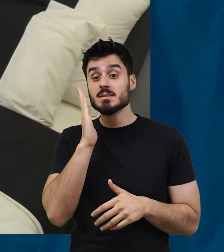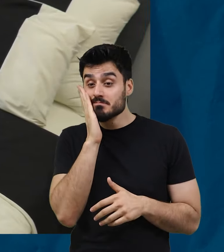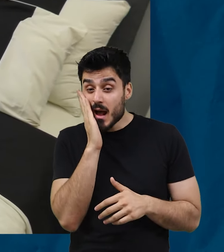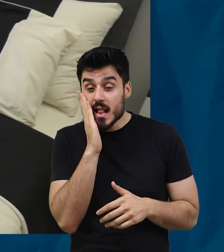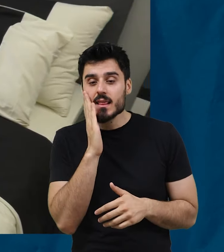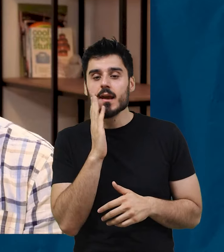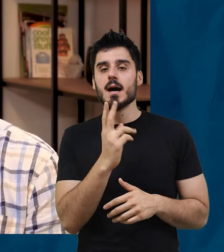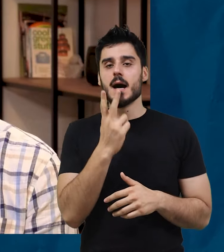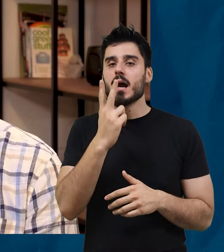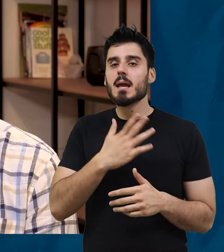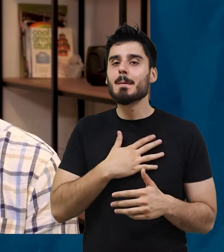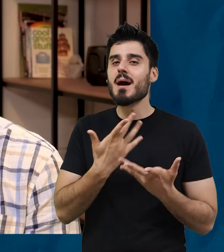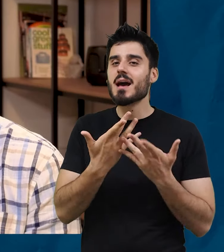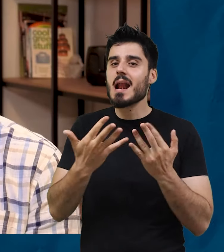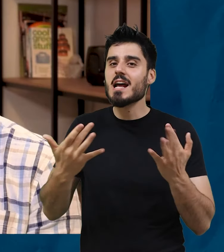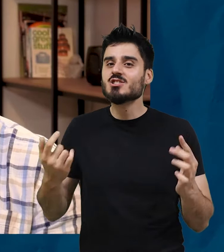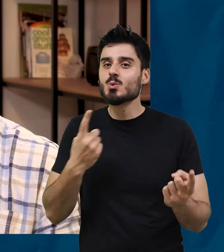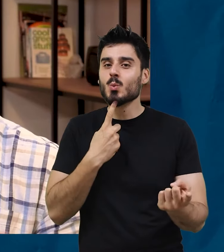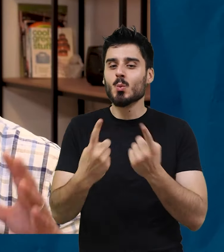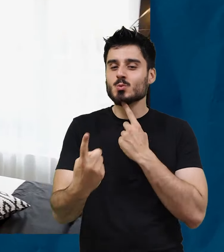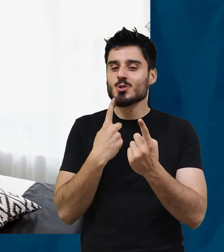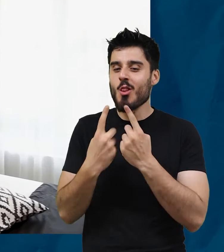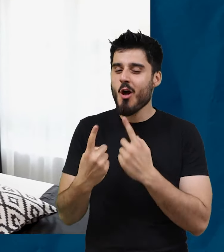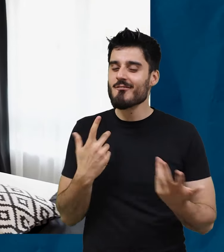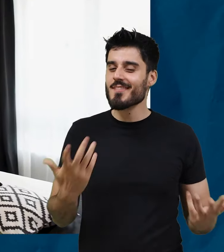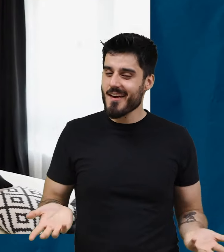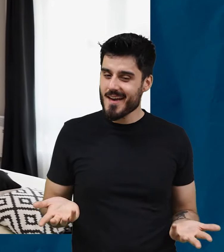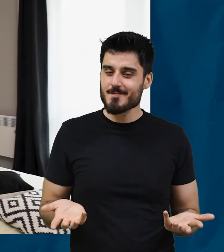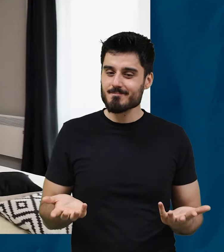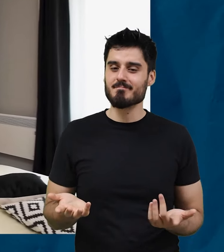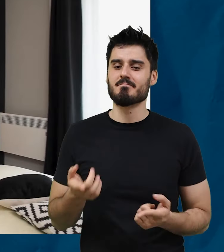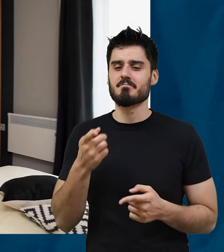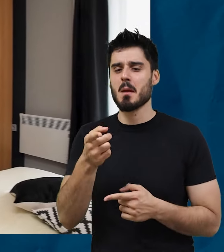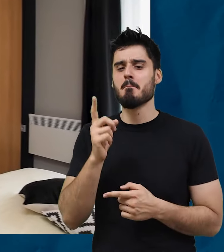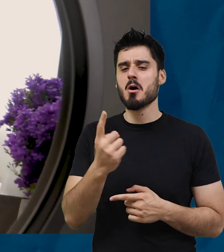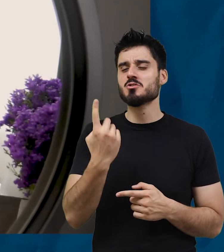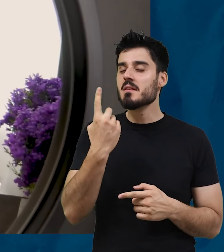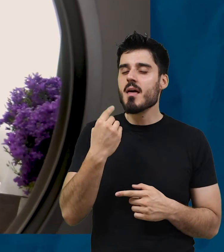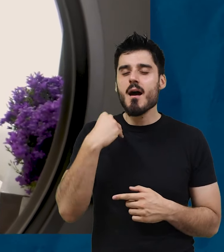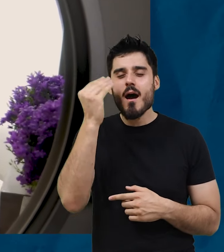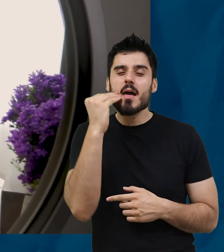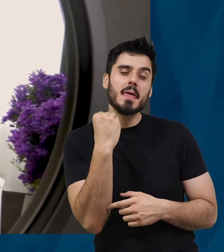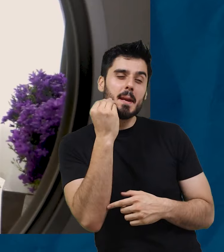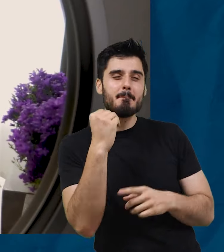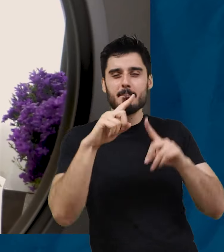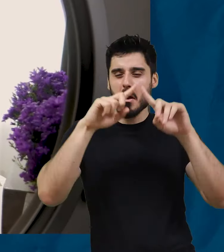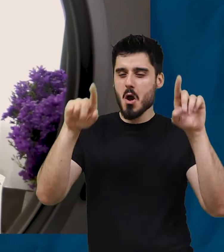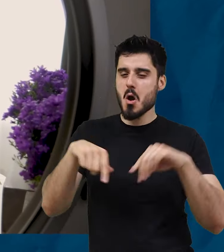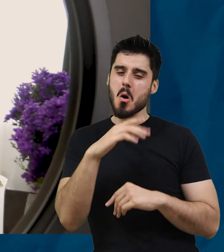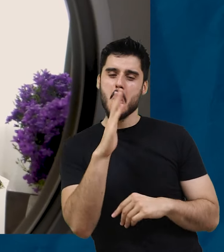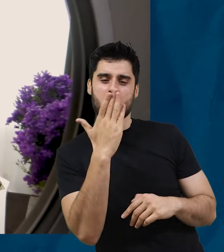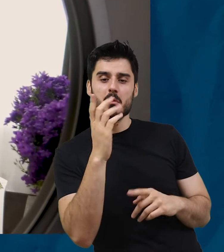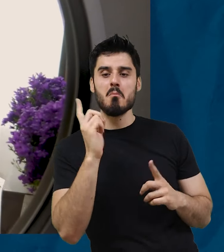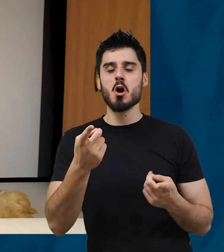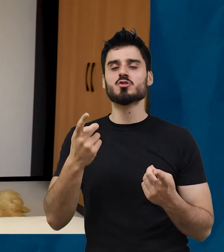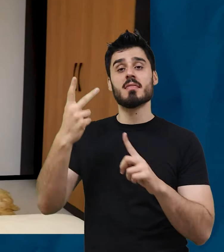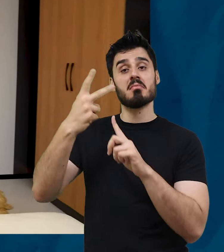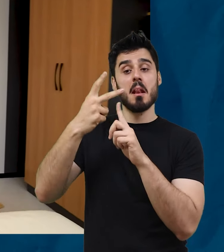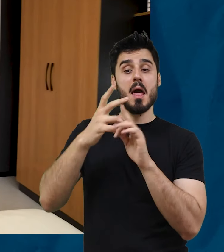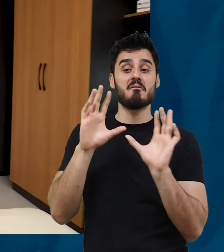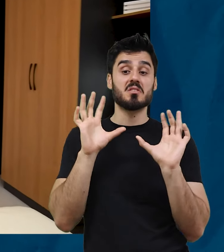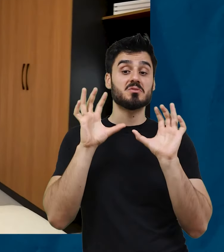ние успяхме да я направим мултифункционална. Видяхте как създадохме пространство, в което една дама може да си оправи туалета, а също това време може да има и телевизор